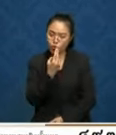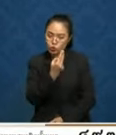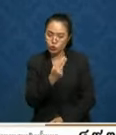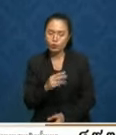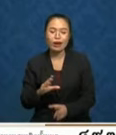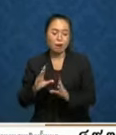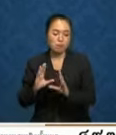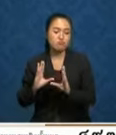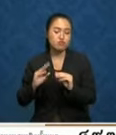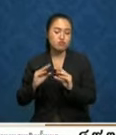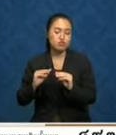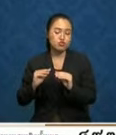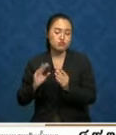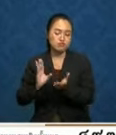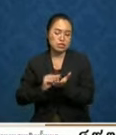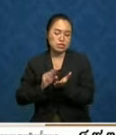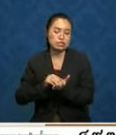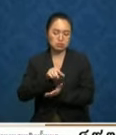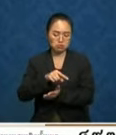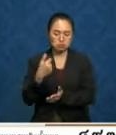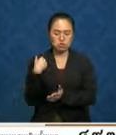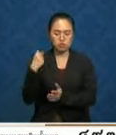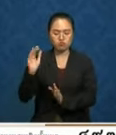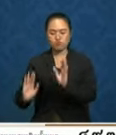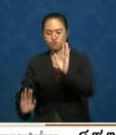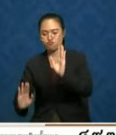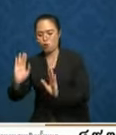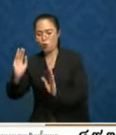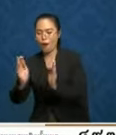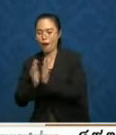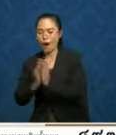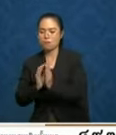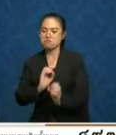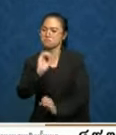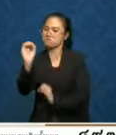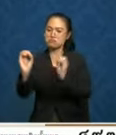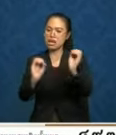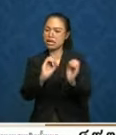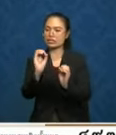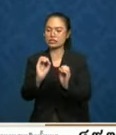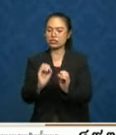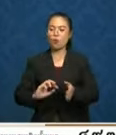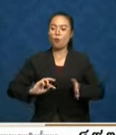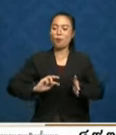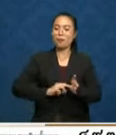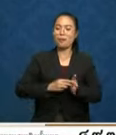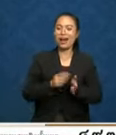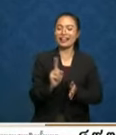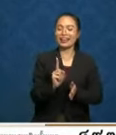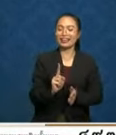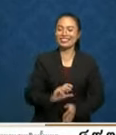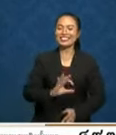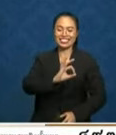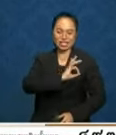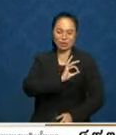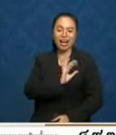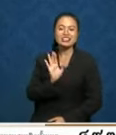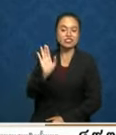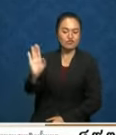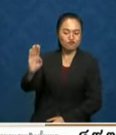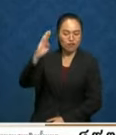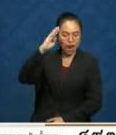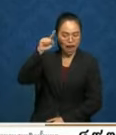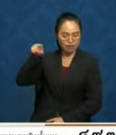ไม่เคยโหวตแม้แต่ครั้งเดียวนี่มันก็แสดงได้ว่าสมาชิกสภาแห่งนั้นเนี่ยเขาก็